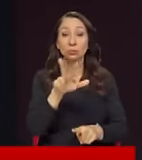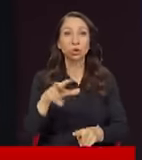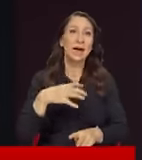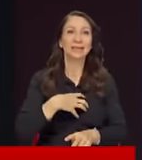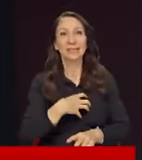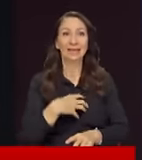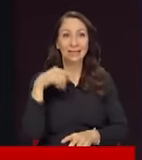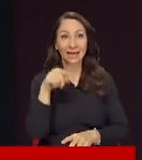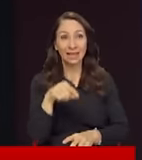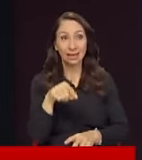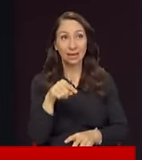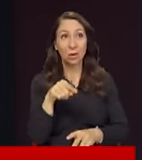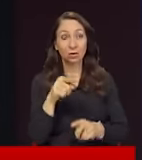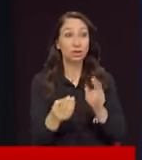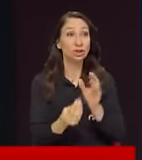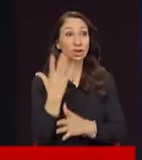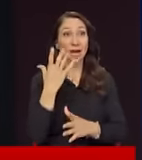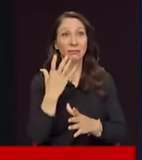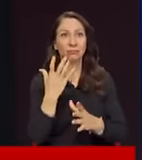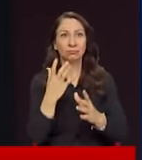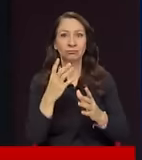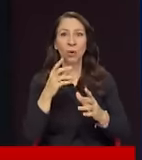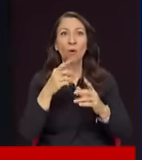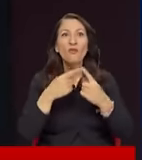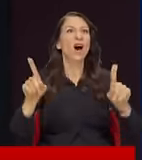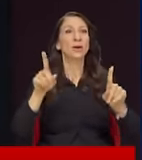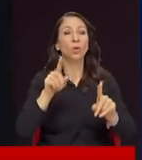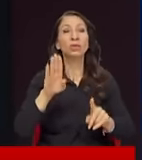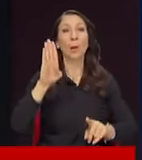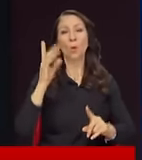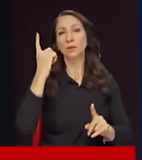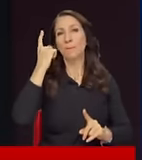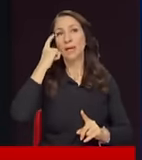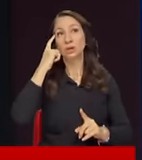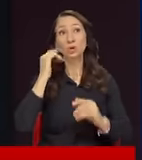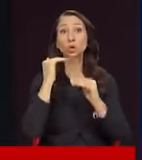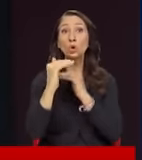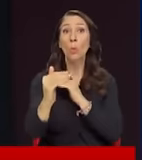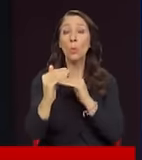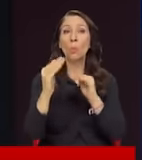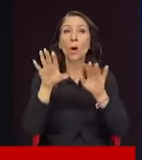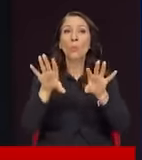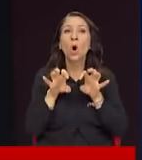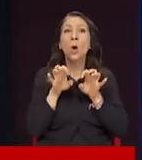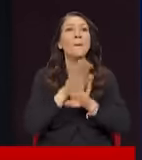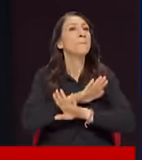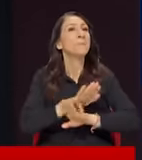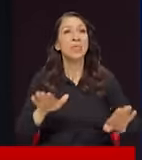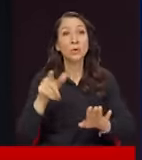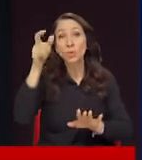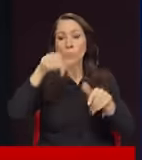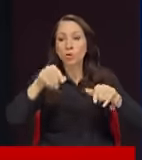Haziran'daki ortaya konan hamleyi, o demokrasi bilincinin toplumda yerleşmiş, Türkiye'de